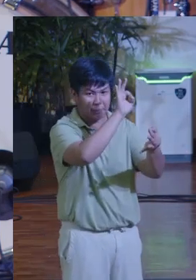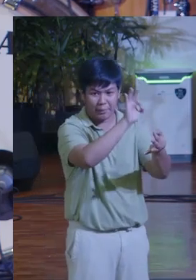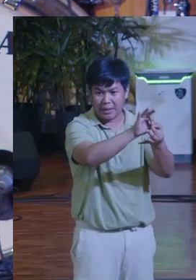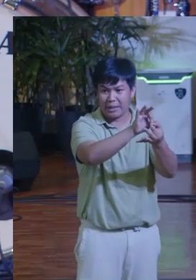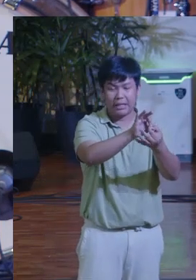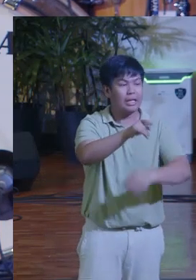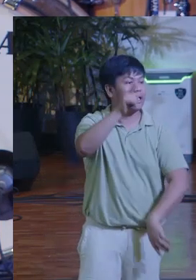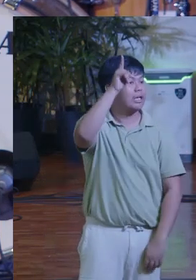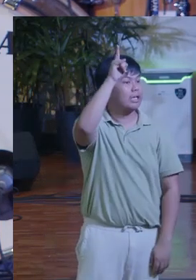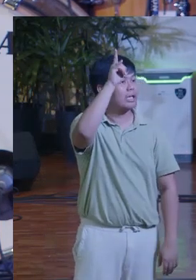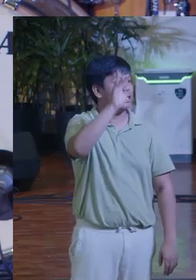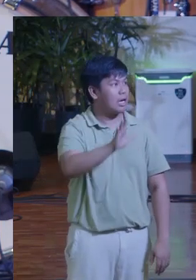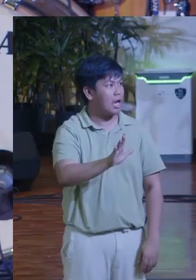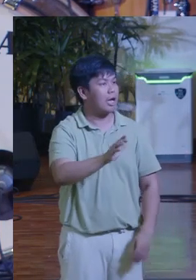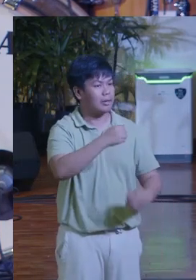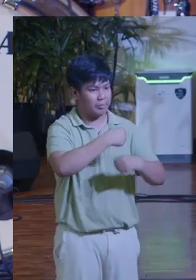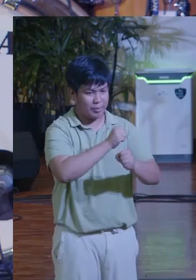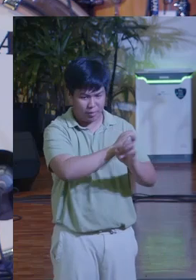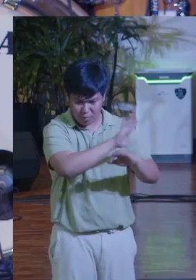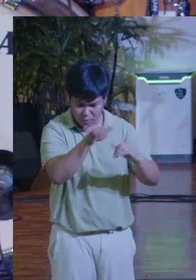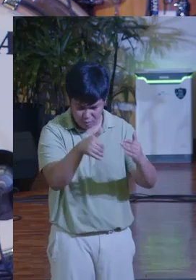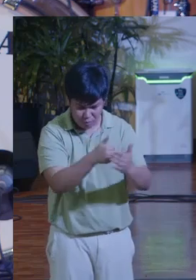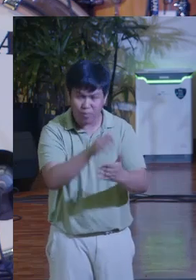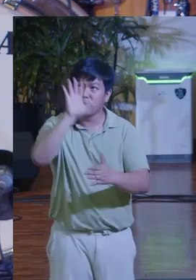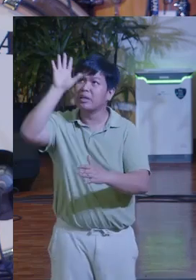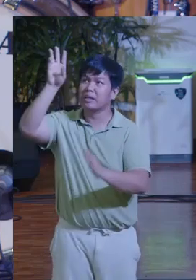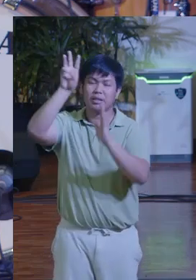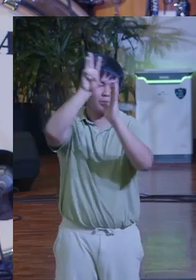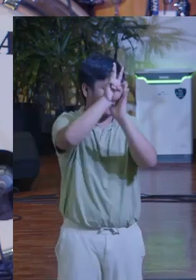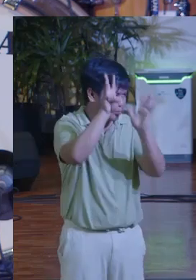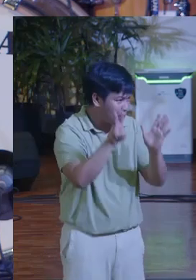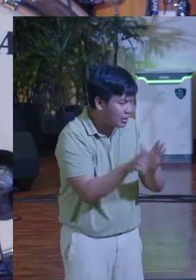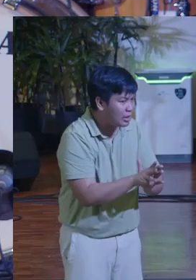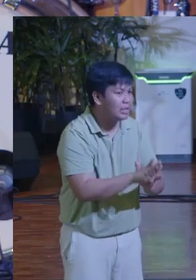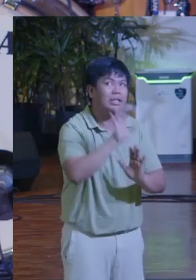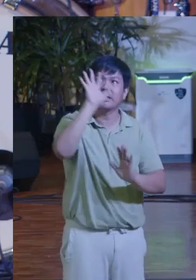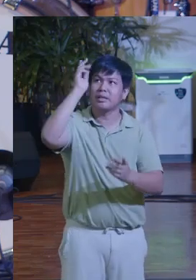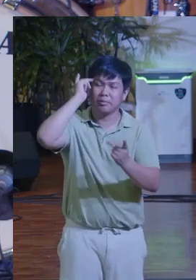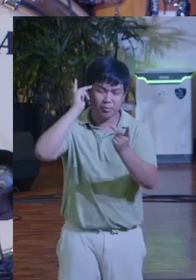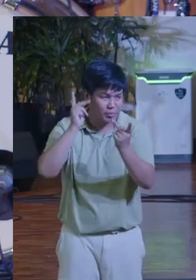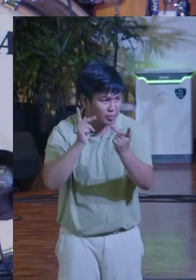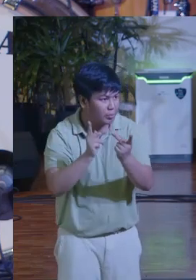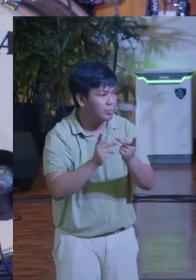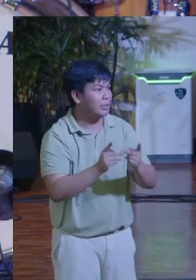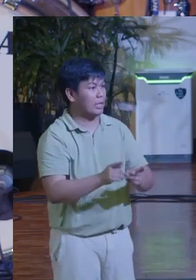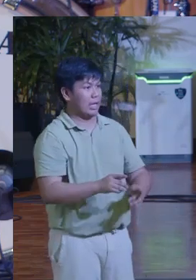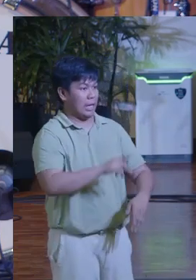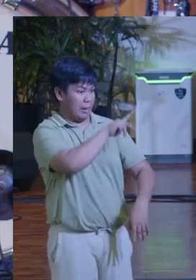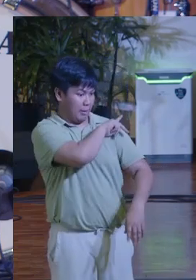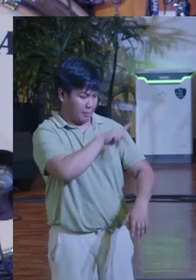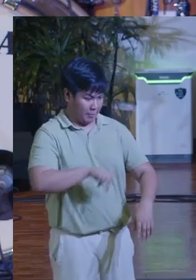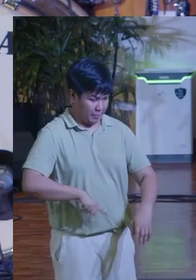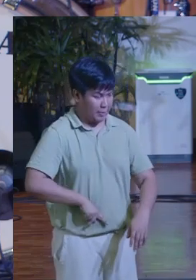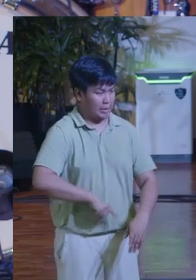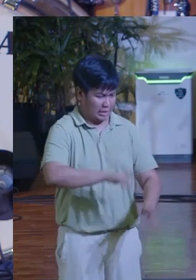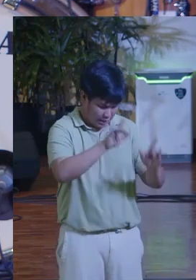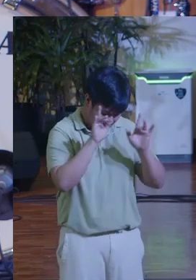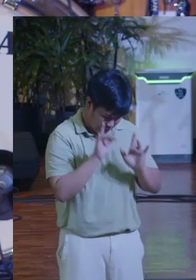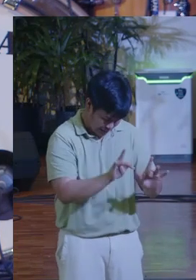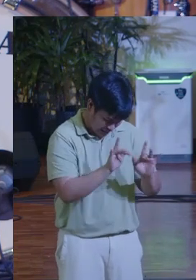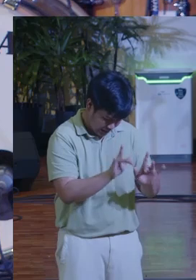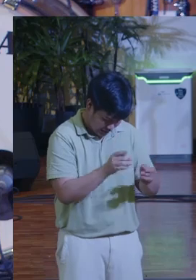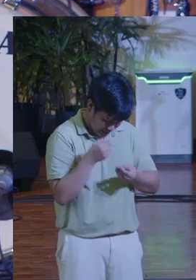para sa kanyang mga layunin. At ang kanyang habag na ipinakita sa sanggol ay tiyak na inalagay sa